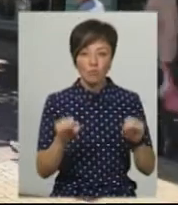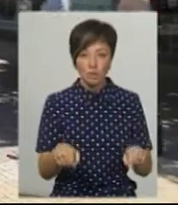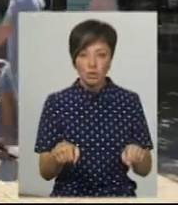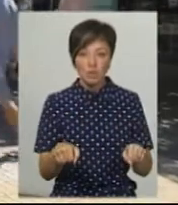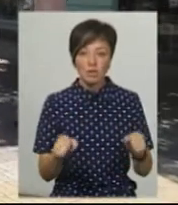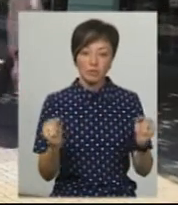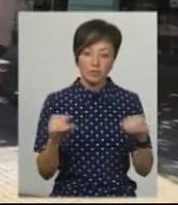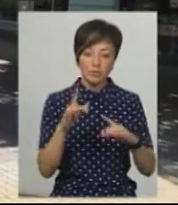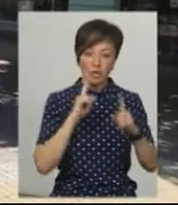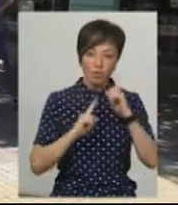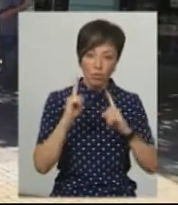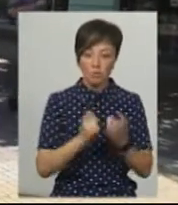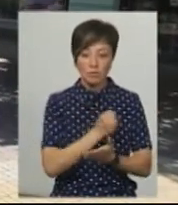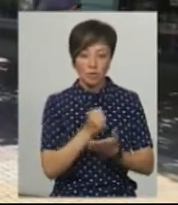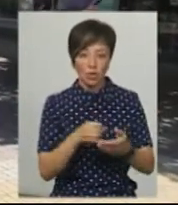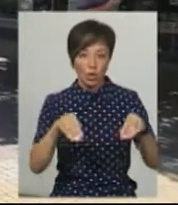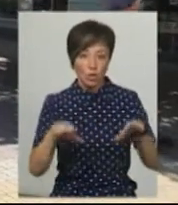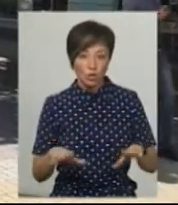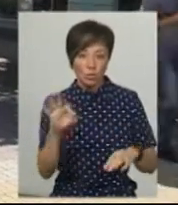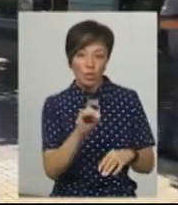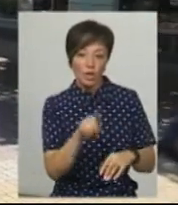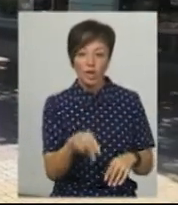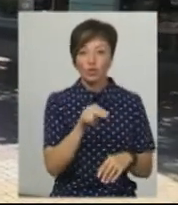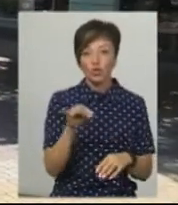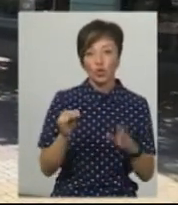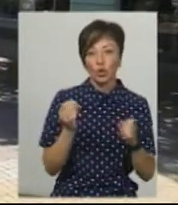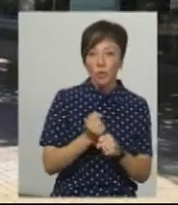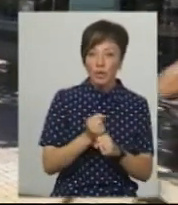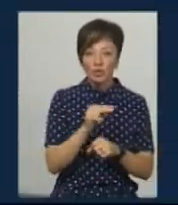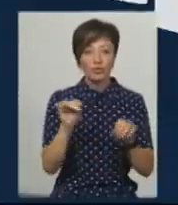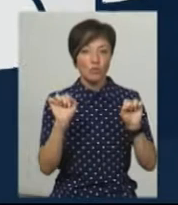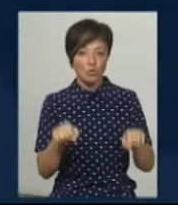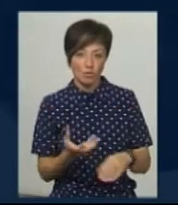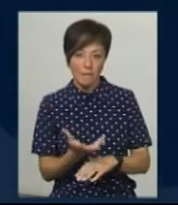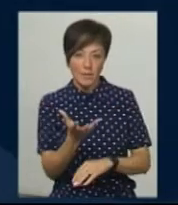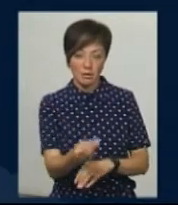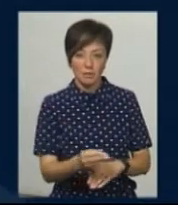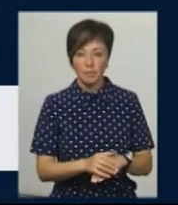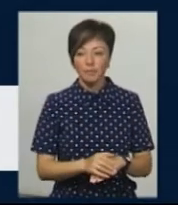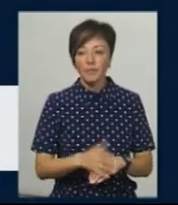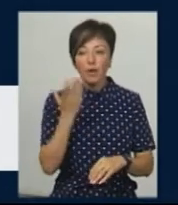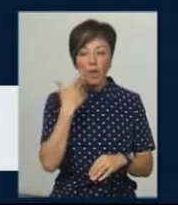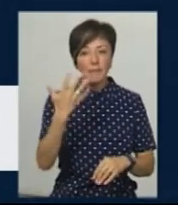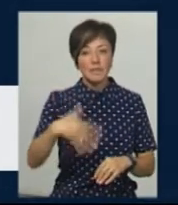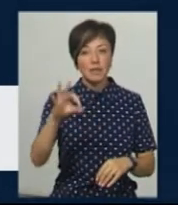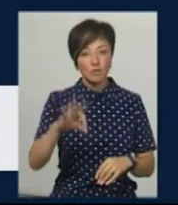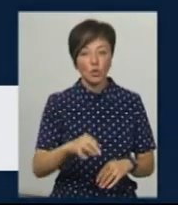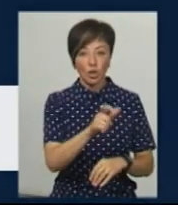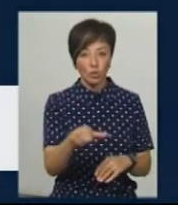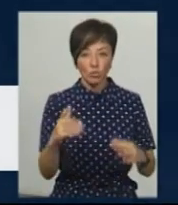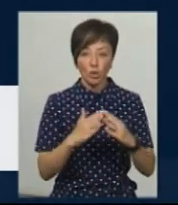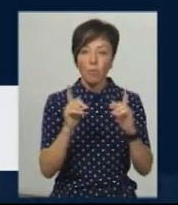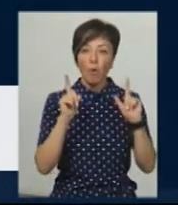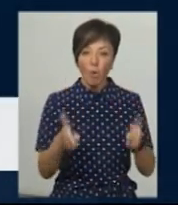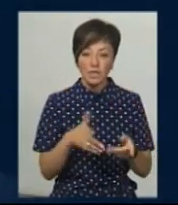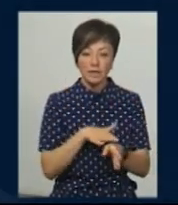збиратися на збори і вже приймати рішення про те, чи робити і чи зможуть вони його оплатити. Після того, як 50% мешканців будинку